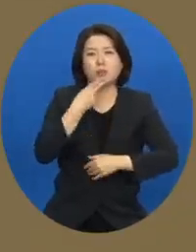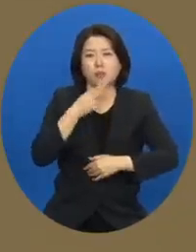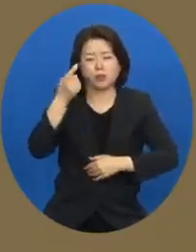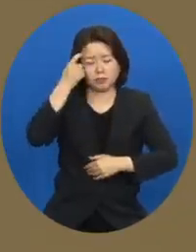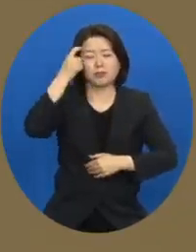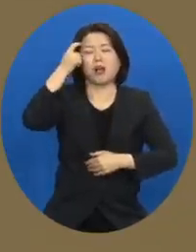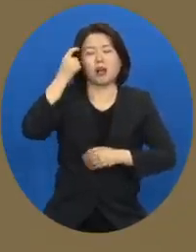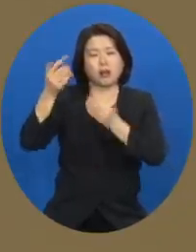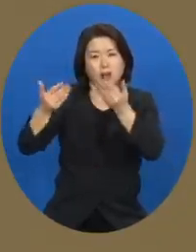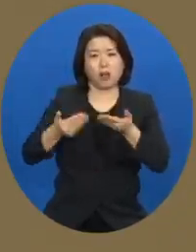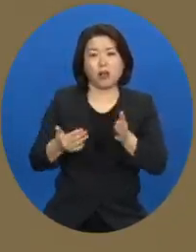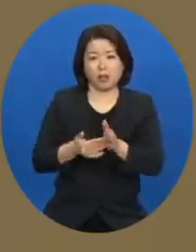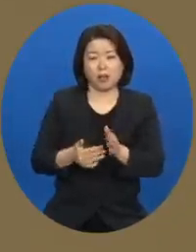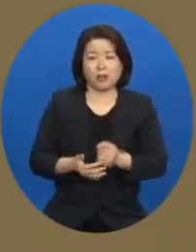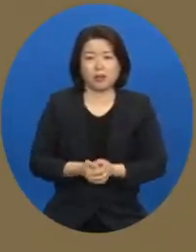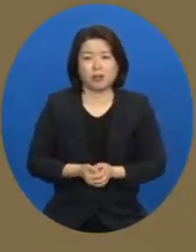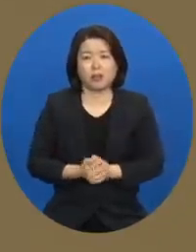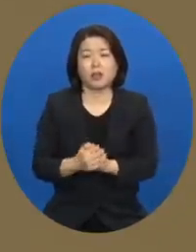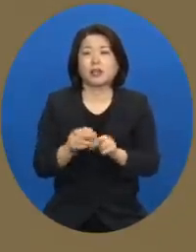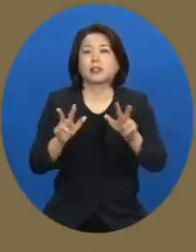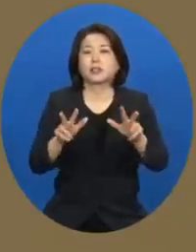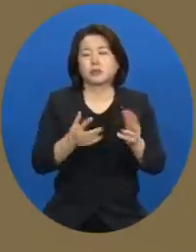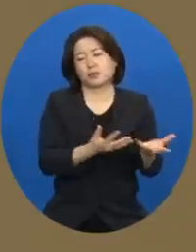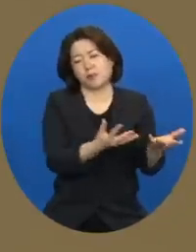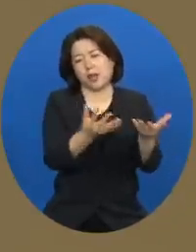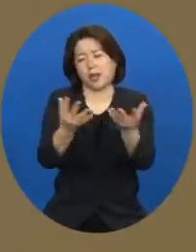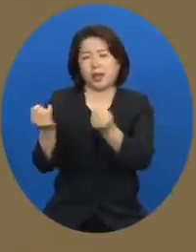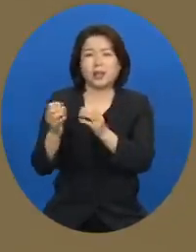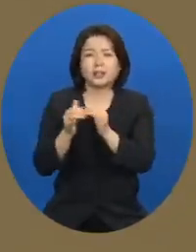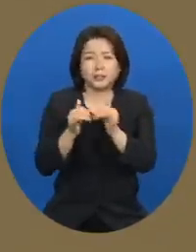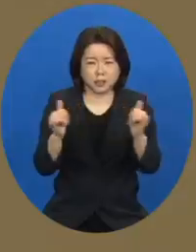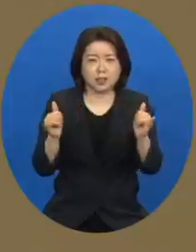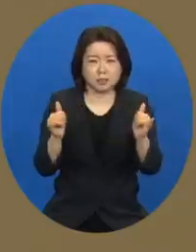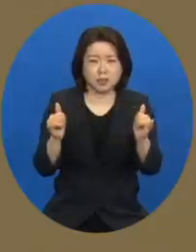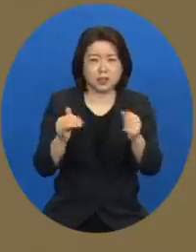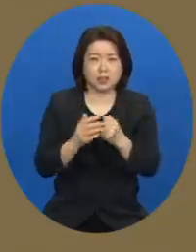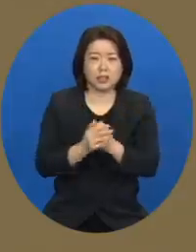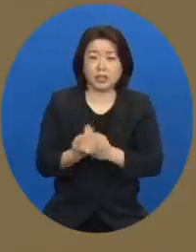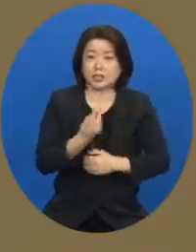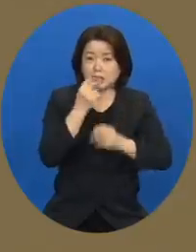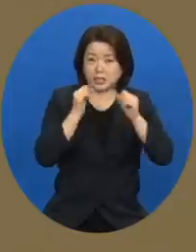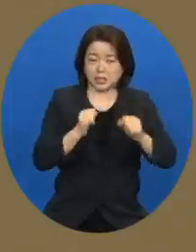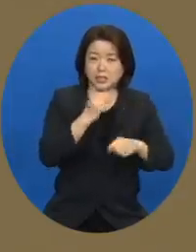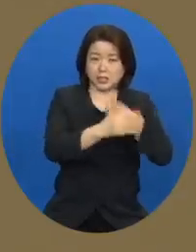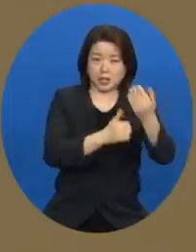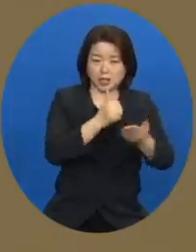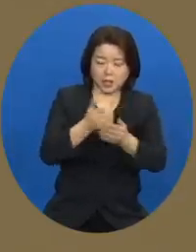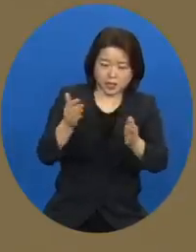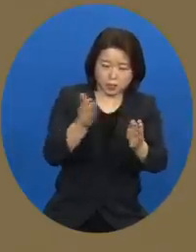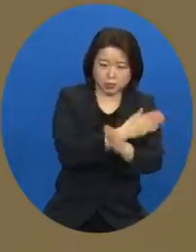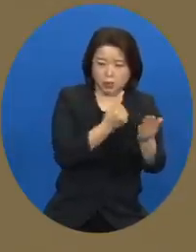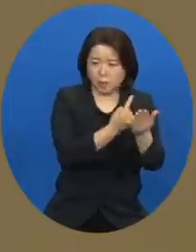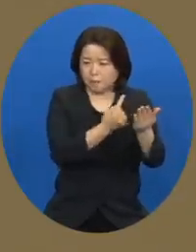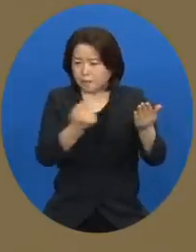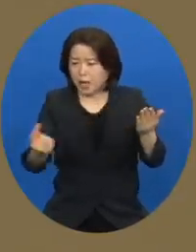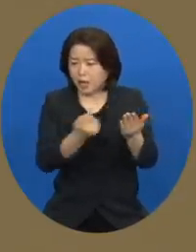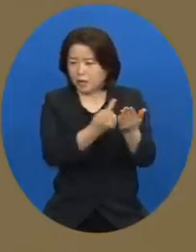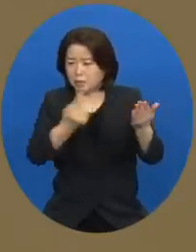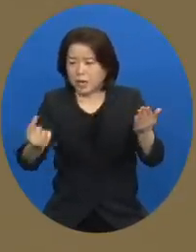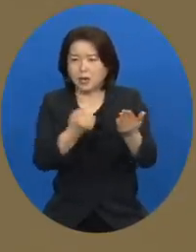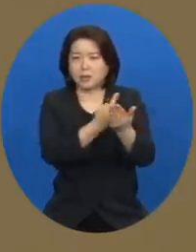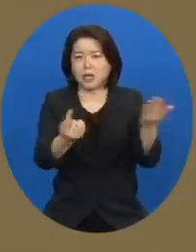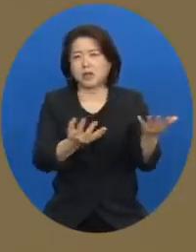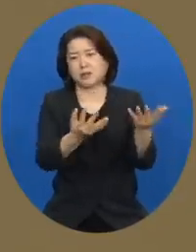주셨어요. 지금도 수많은 사람들이 살아계신 하나님에게서 떨어져 가고 있습니다.